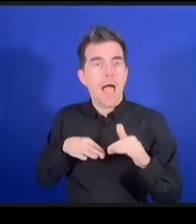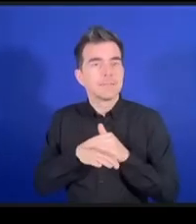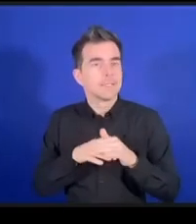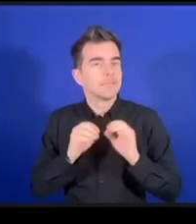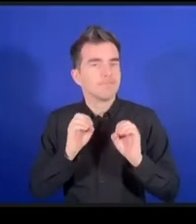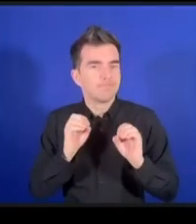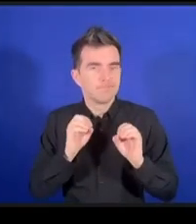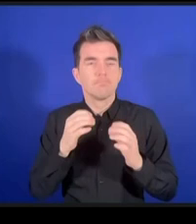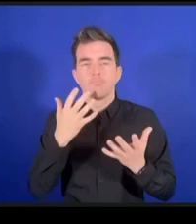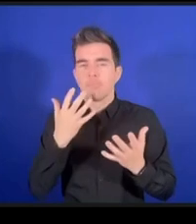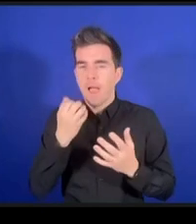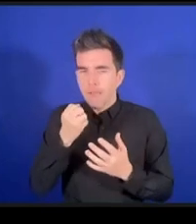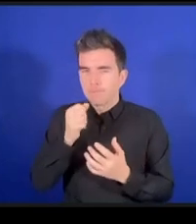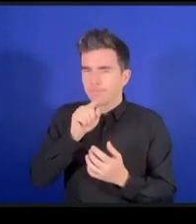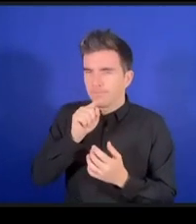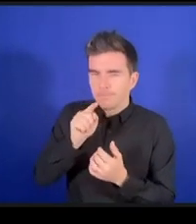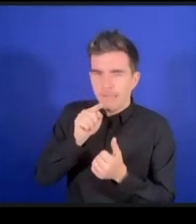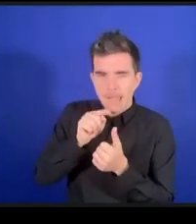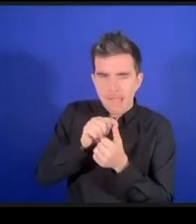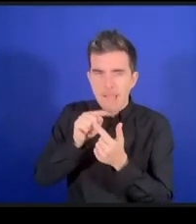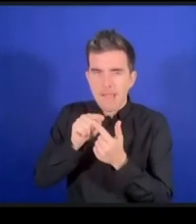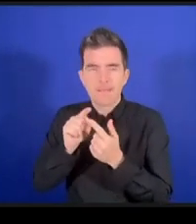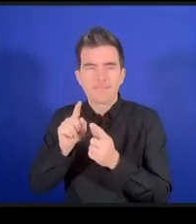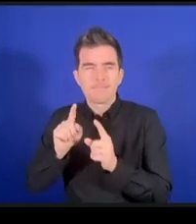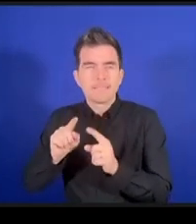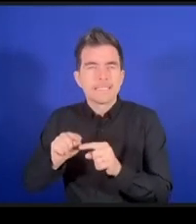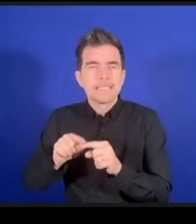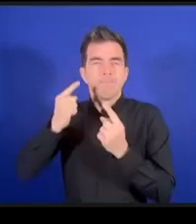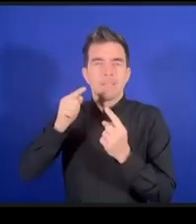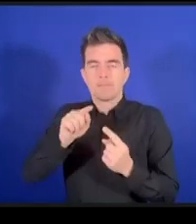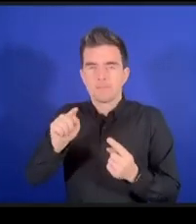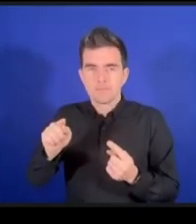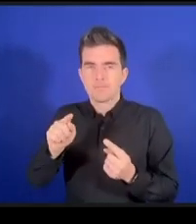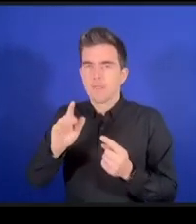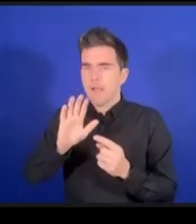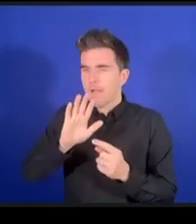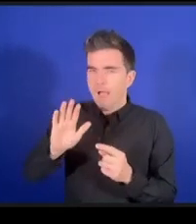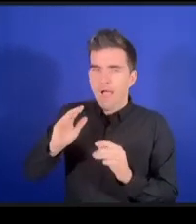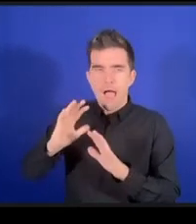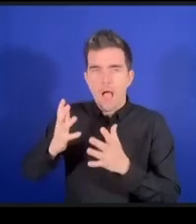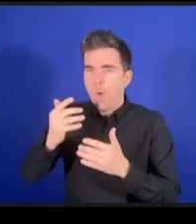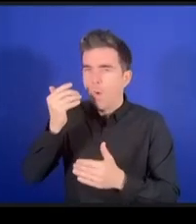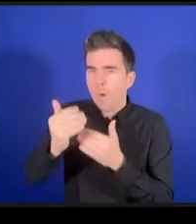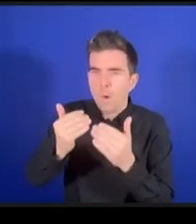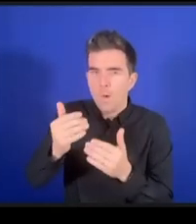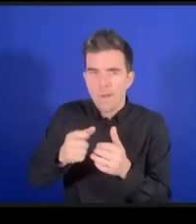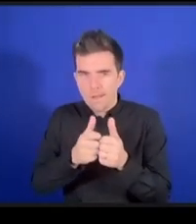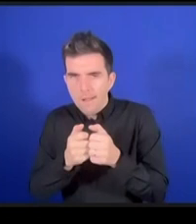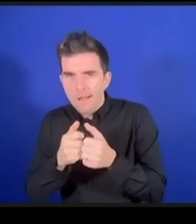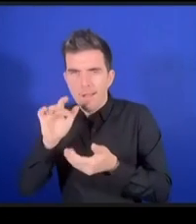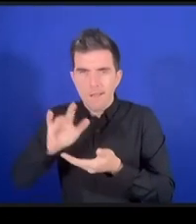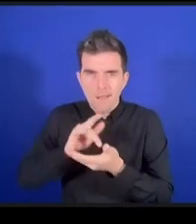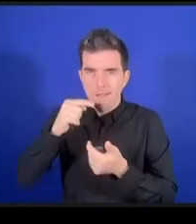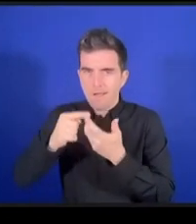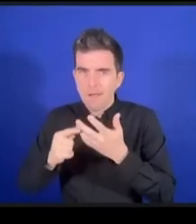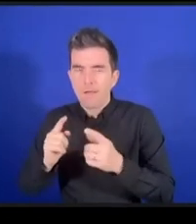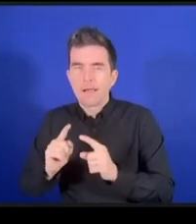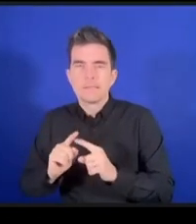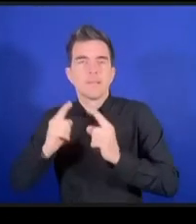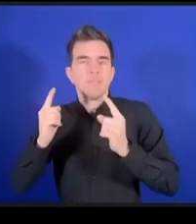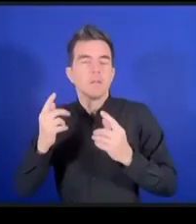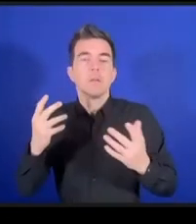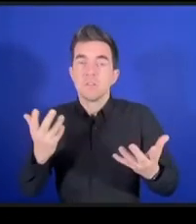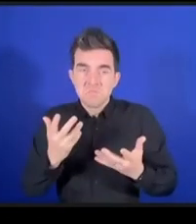пользуются теми же устройствами несколько по-иному иногда с помощью программы чтеца